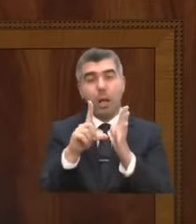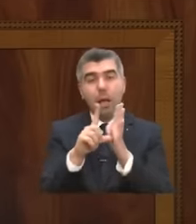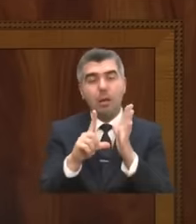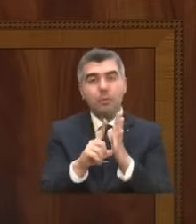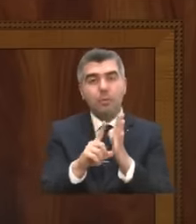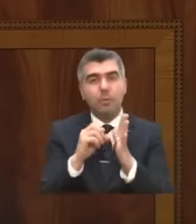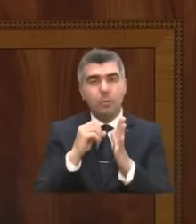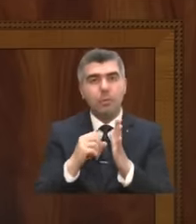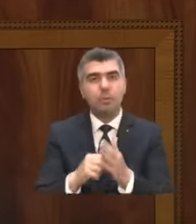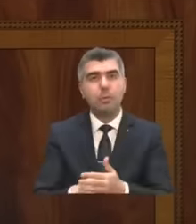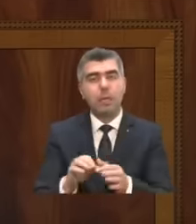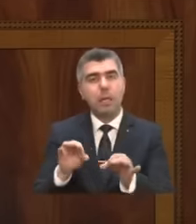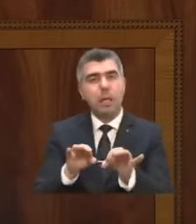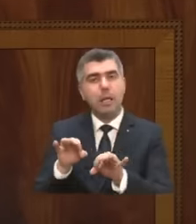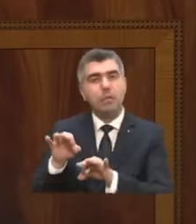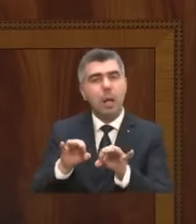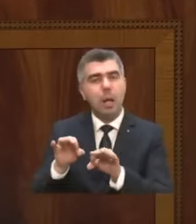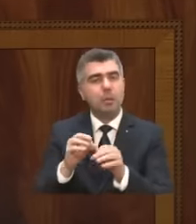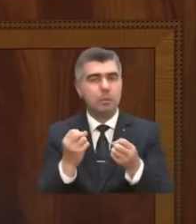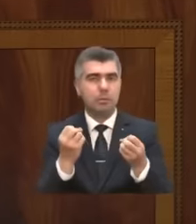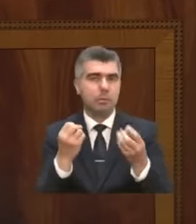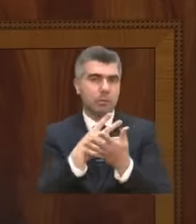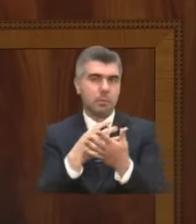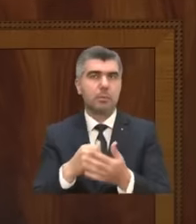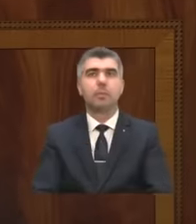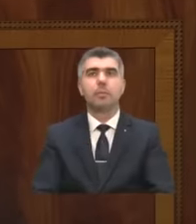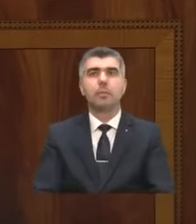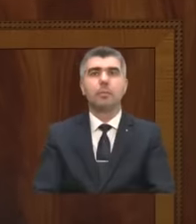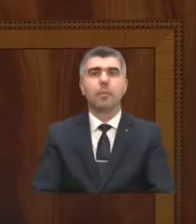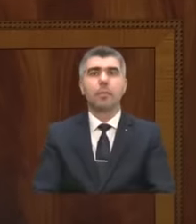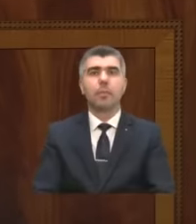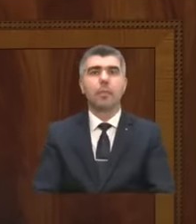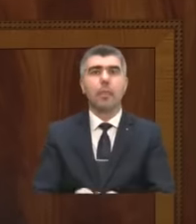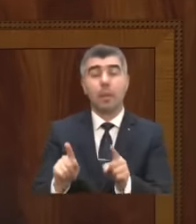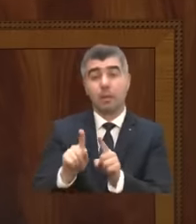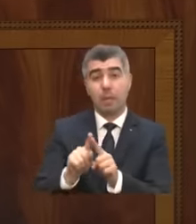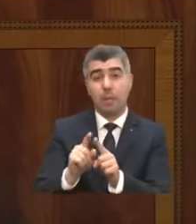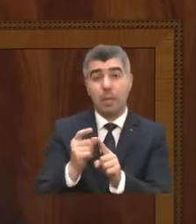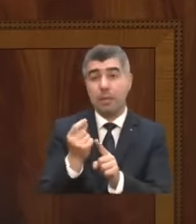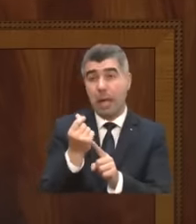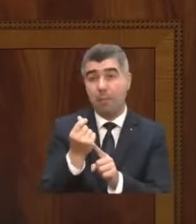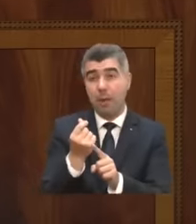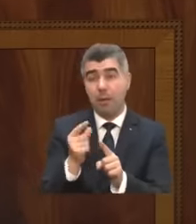الحكومه اجراء غريب، لانه ببساطه يعني رفض اسعار